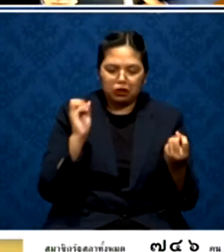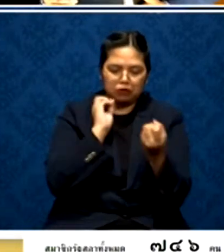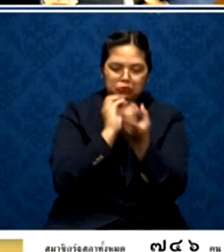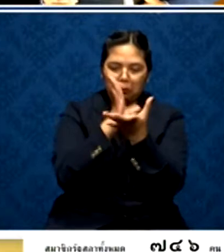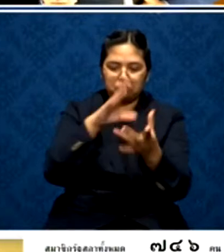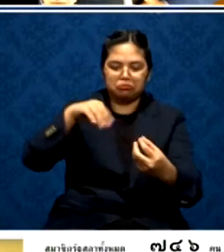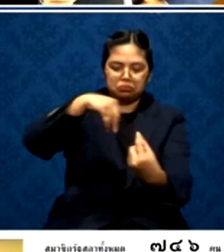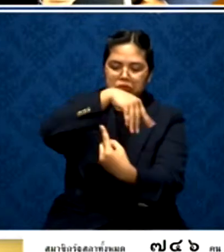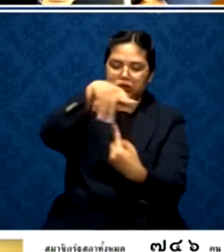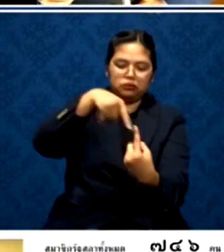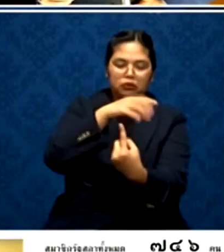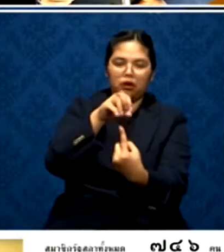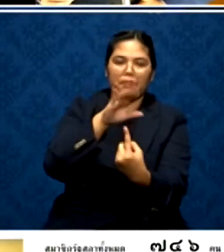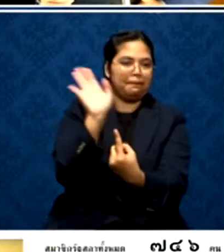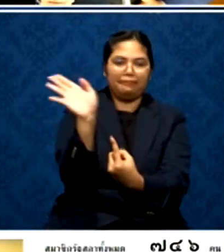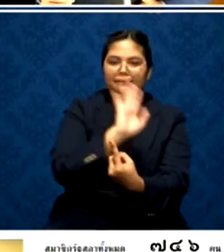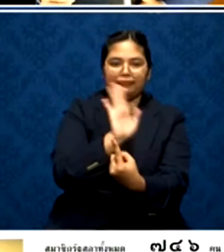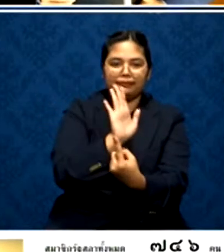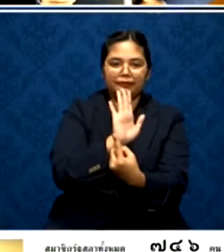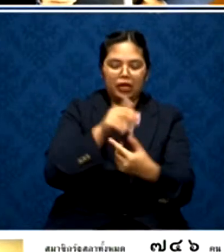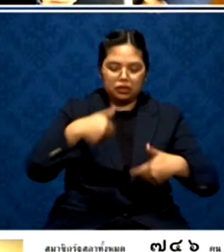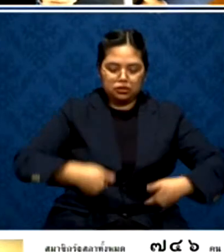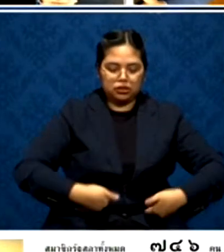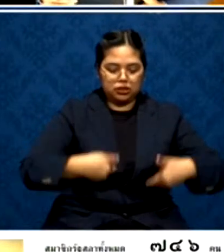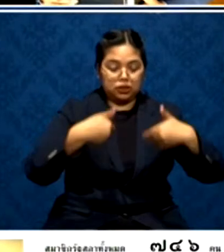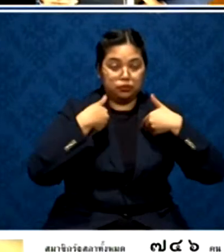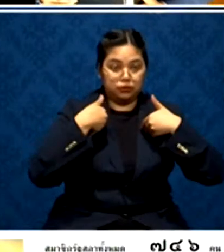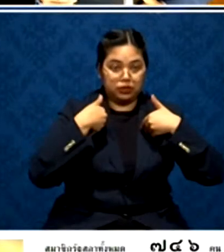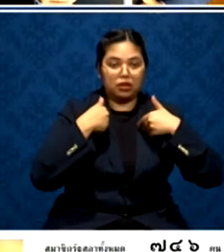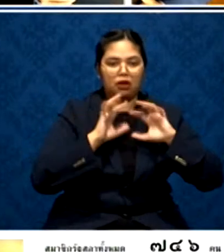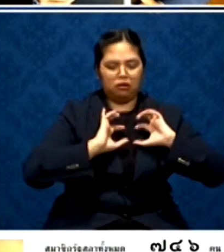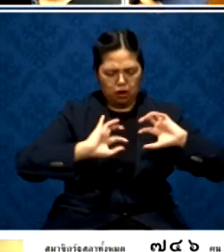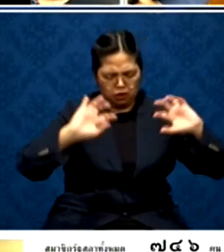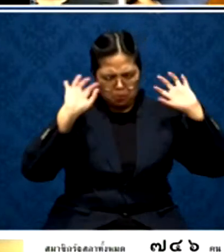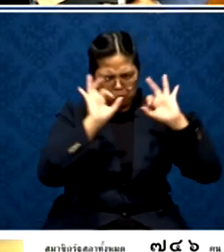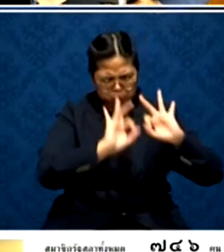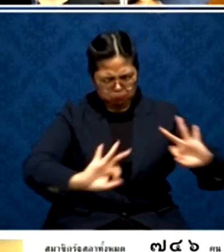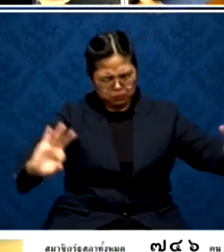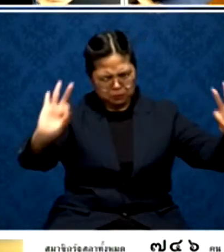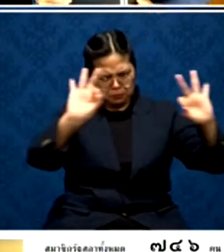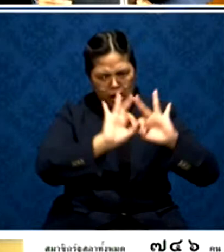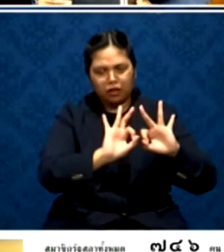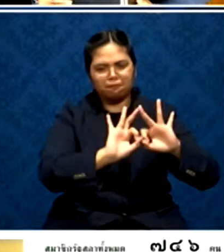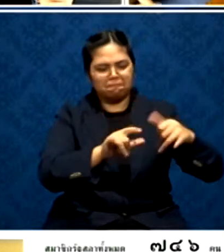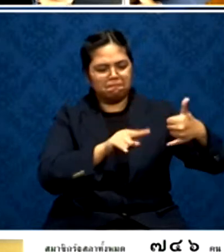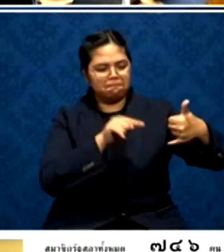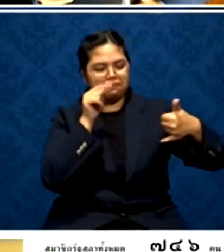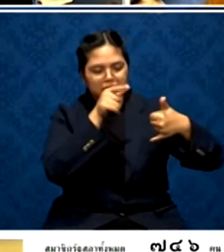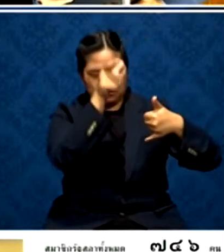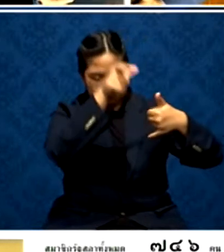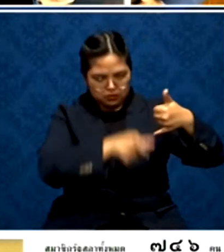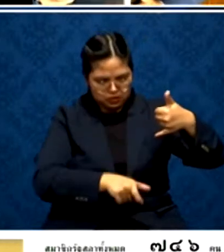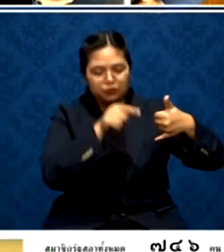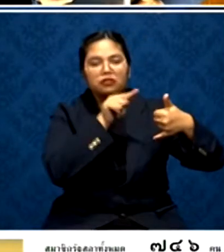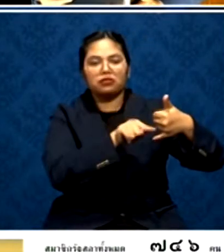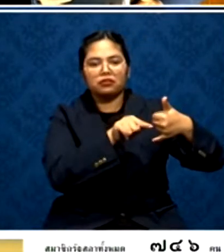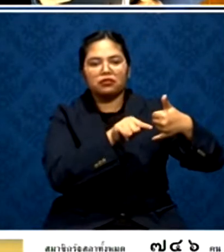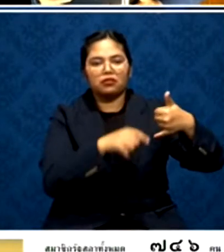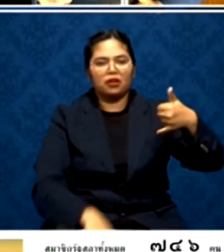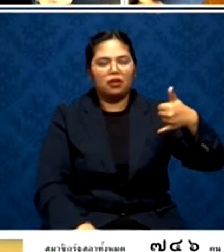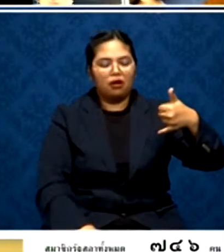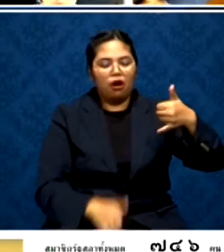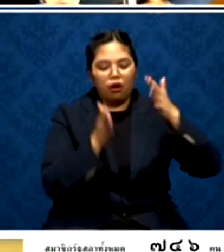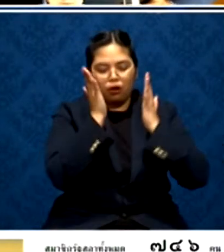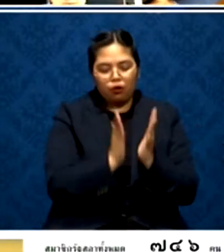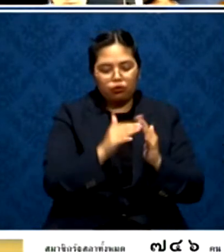แวดล้อมคุณภาพชีวิตรัฐบาลจะต้องให้ความสำคัญกับกระบวนการมีส่วนร่วมของประ